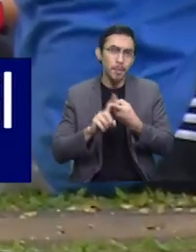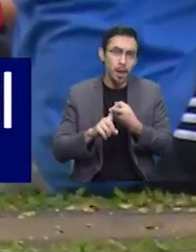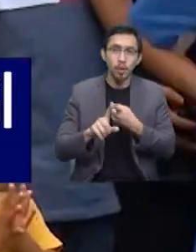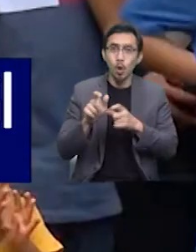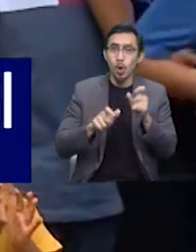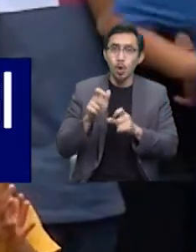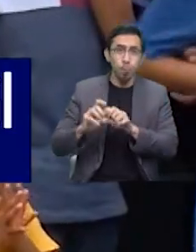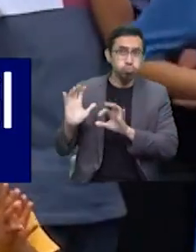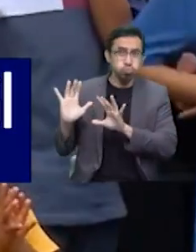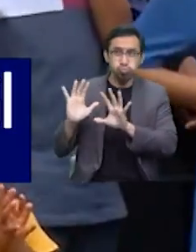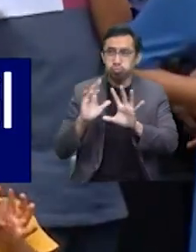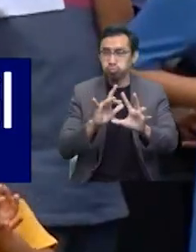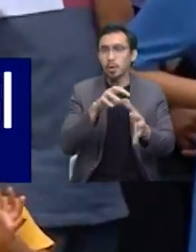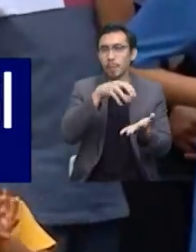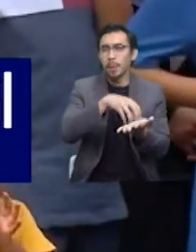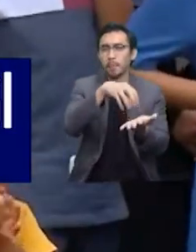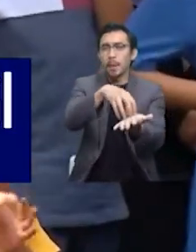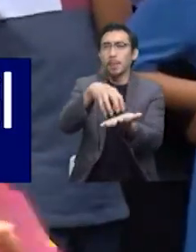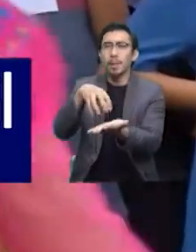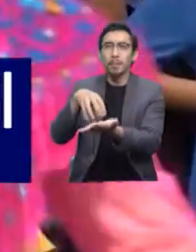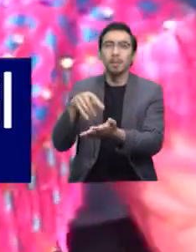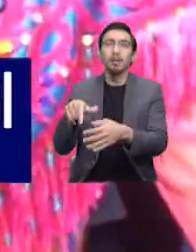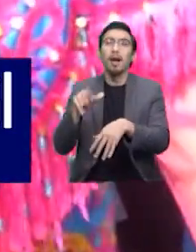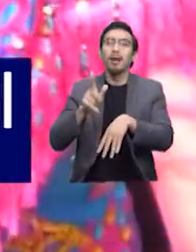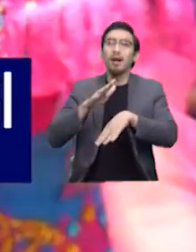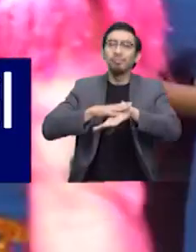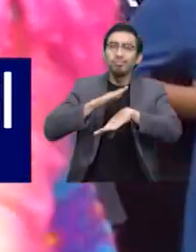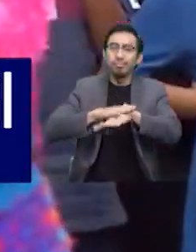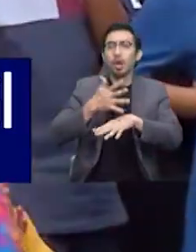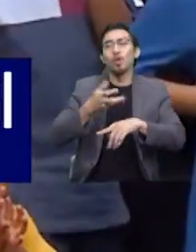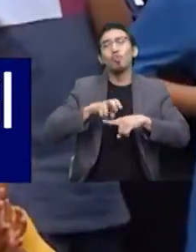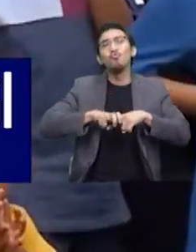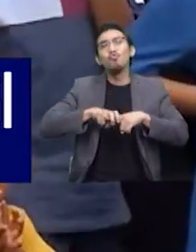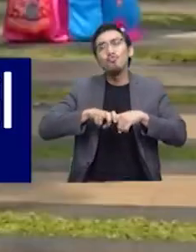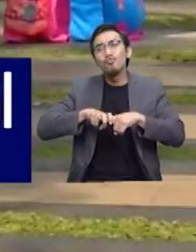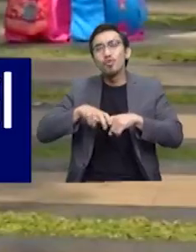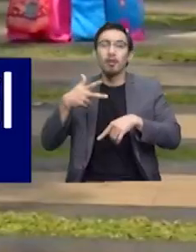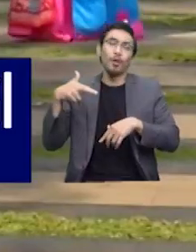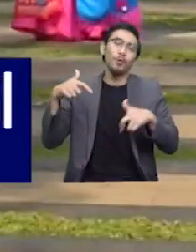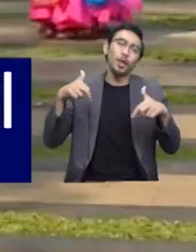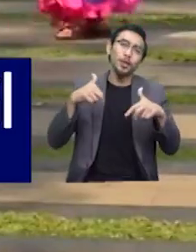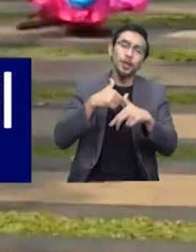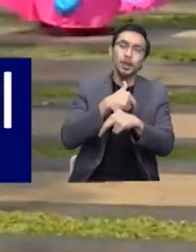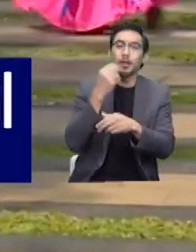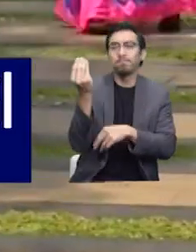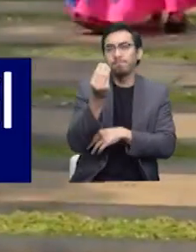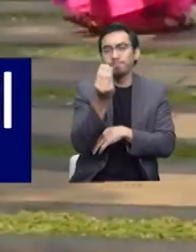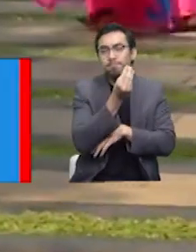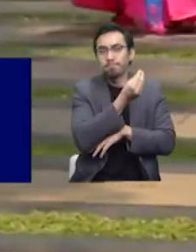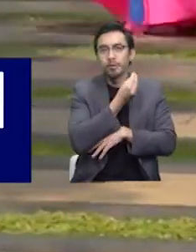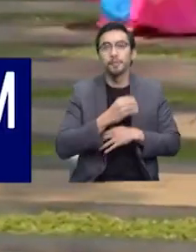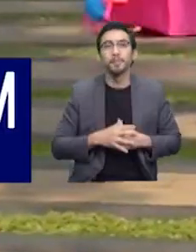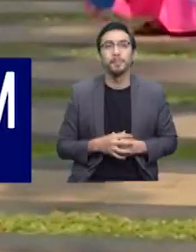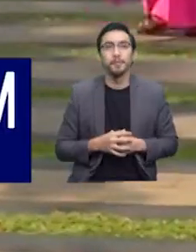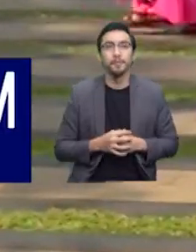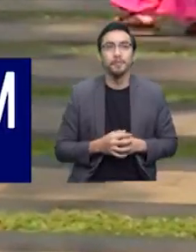anjungan dan wahana atau hanya duduk di sejumlah spot bersantai untuk menikmati suasana. Untuk merayakan tahun baru 2024,